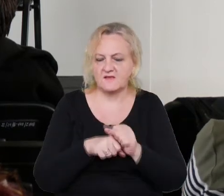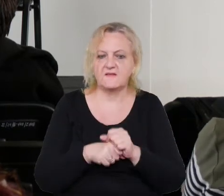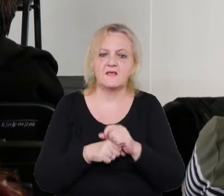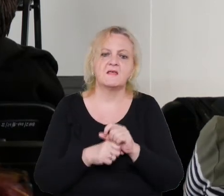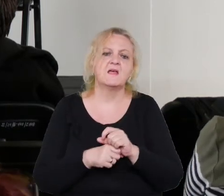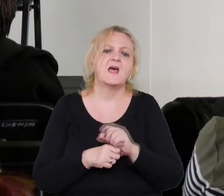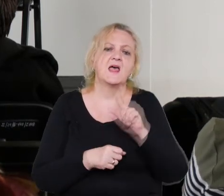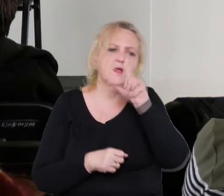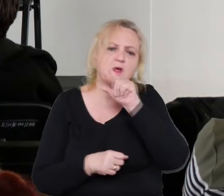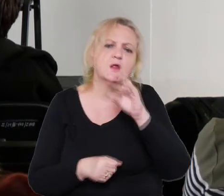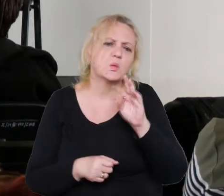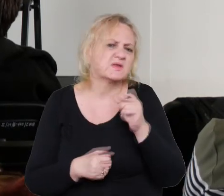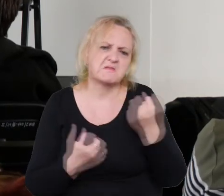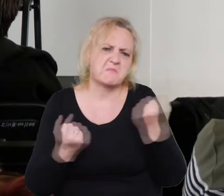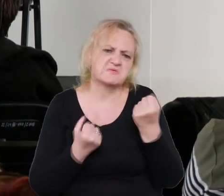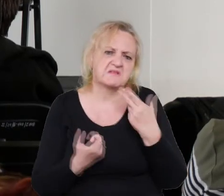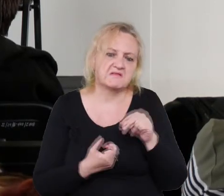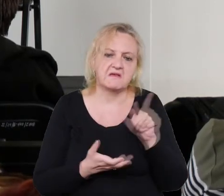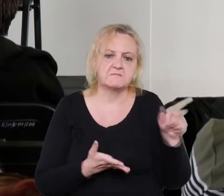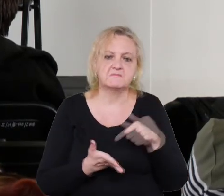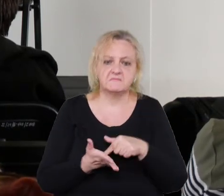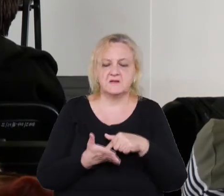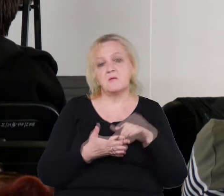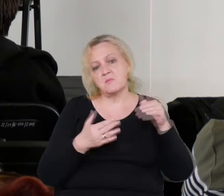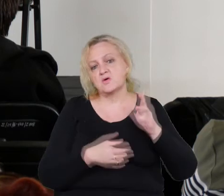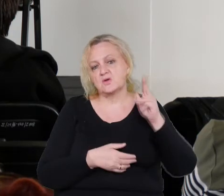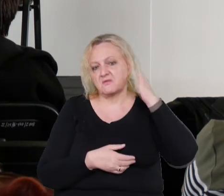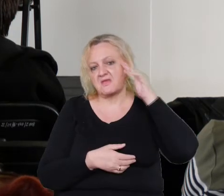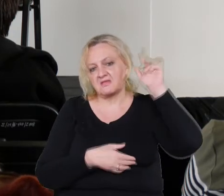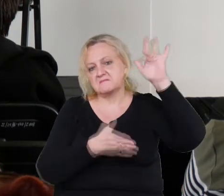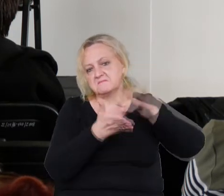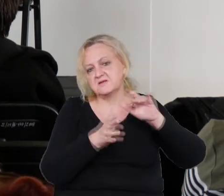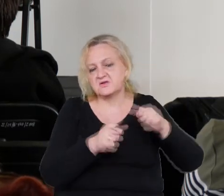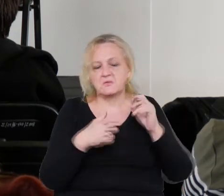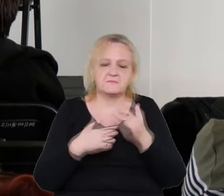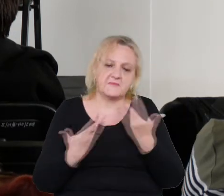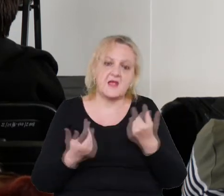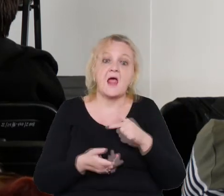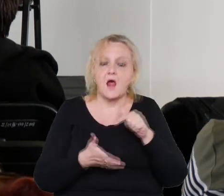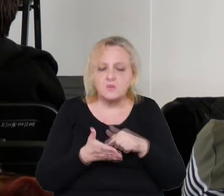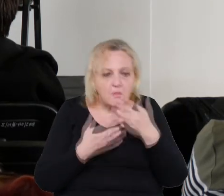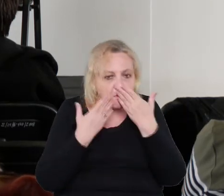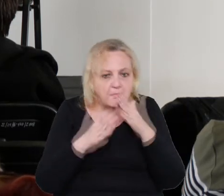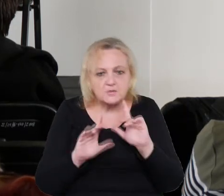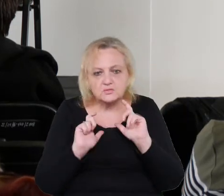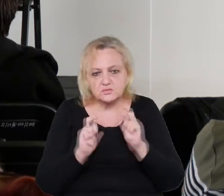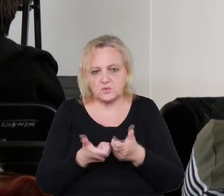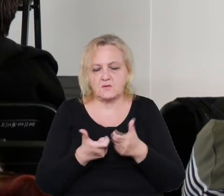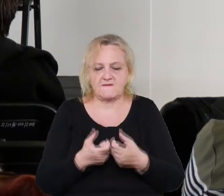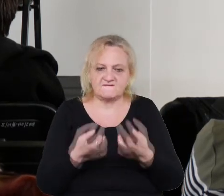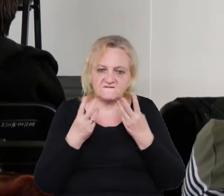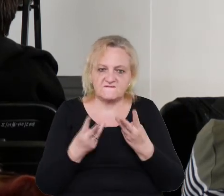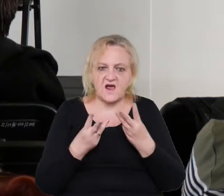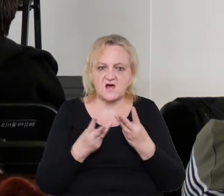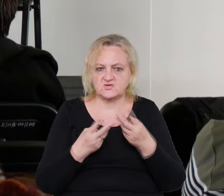Twitter też nie odgrywa za dużej roli także być może ktoś tam jest i wie Kto wie jak to funkcjonuje to też pokazuje że jak bardzo